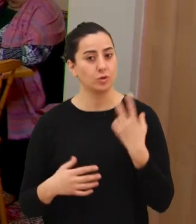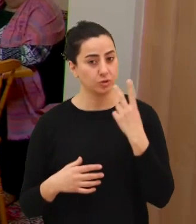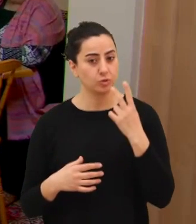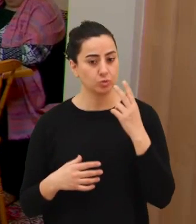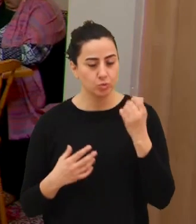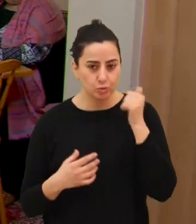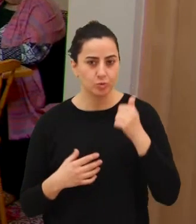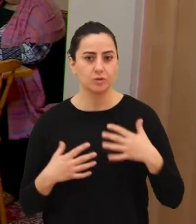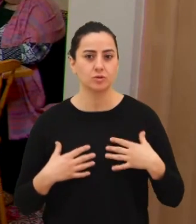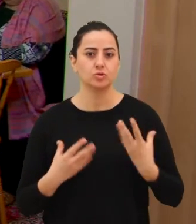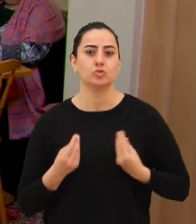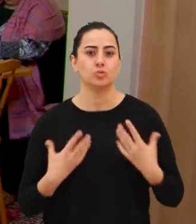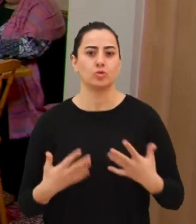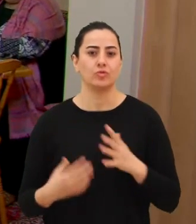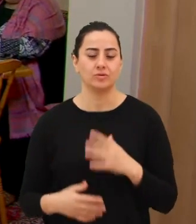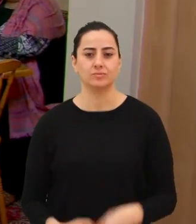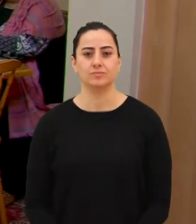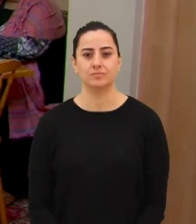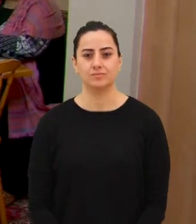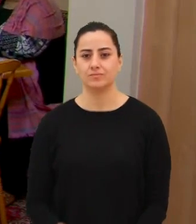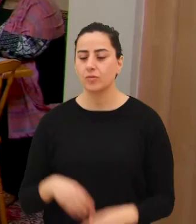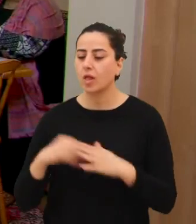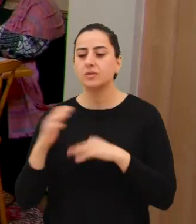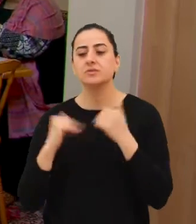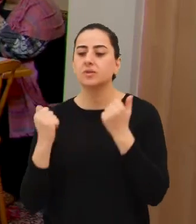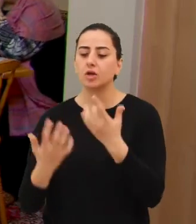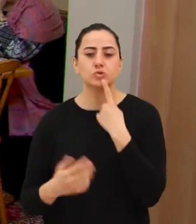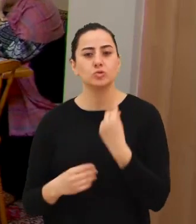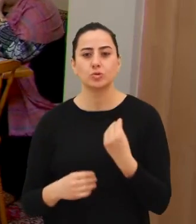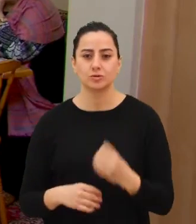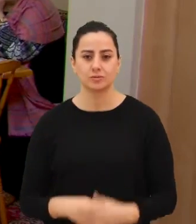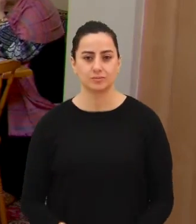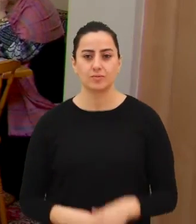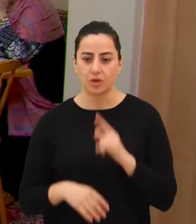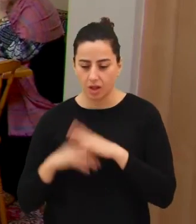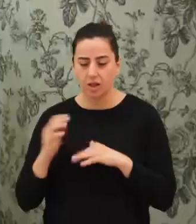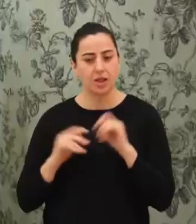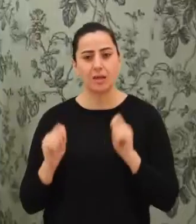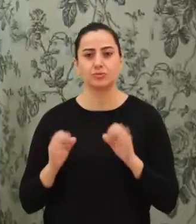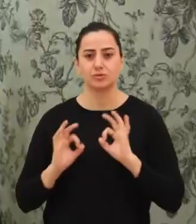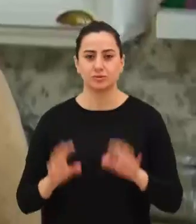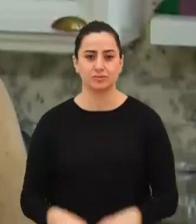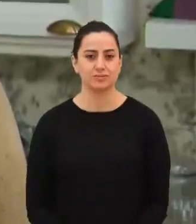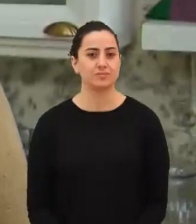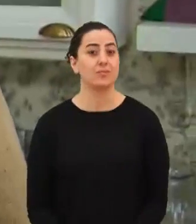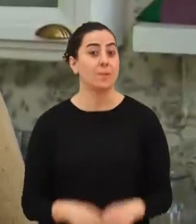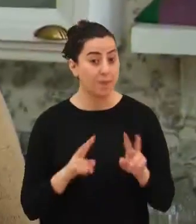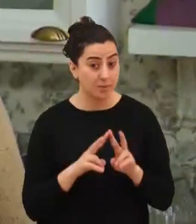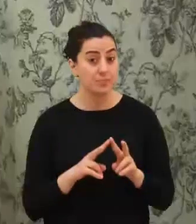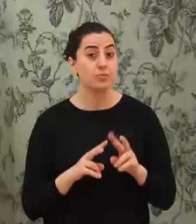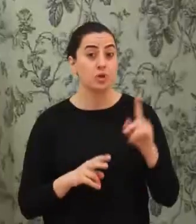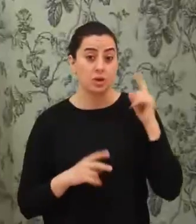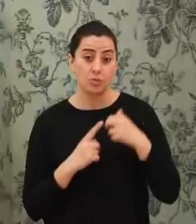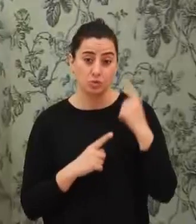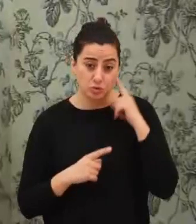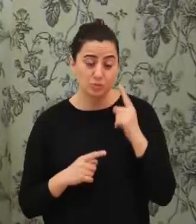olur. İnşallah. Güzel olmuş ama değil mi? Güzel. Eline sağlık. Çok güzel olmuş kankacığım. Sen yaparsın, kötü olmuş? Meryem'ciğim, bak Ramin Bey'i